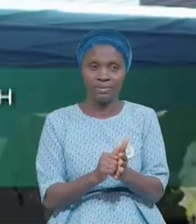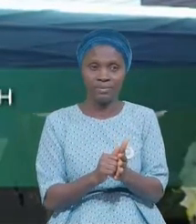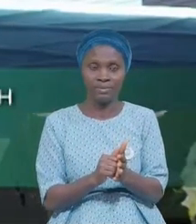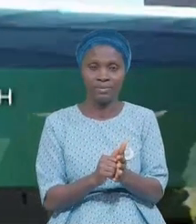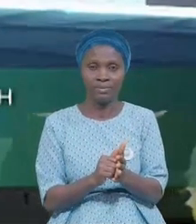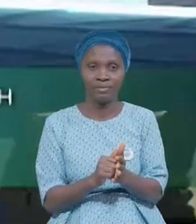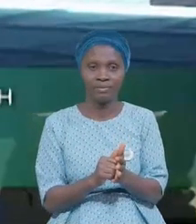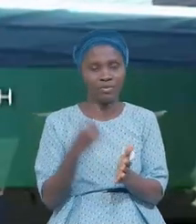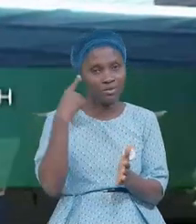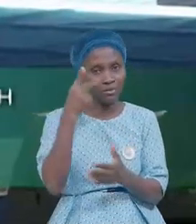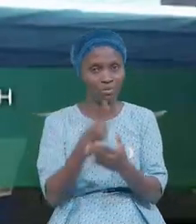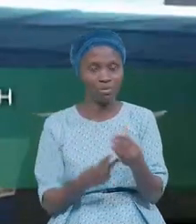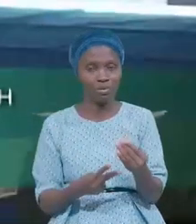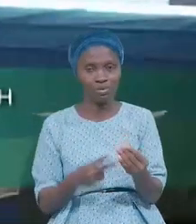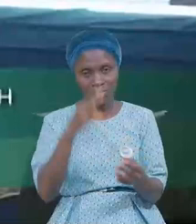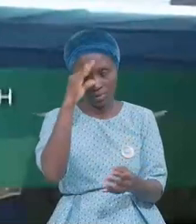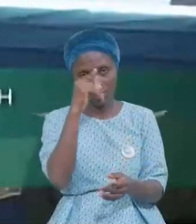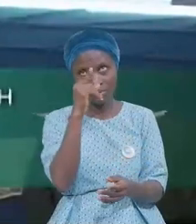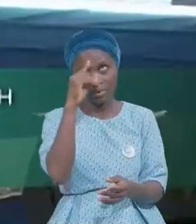Hébreux 2, 11.